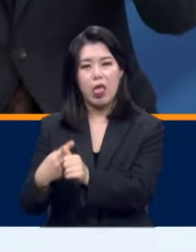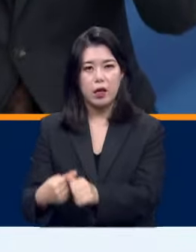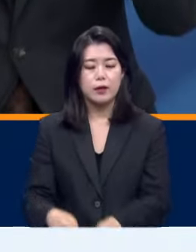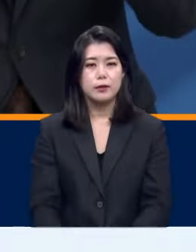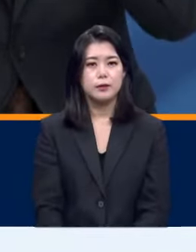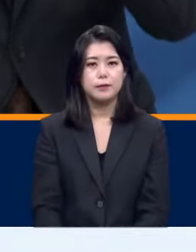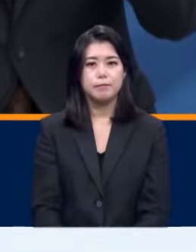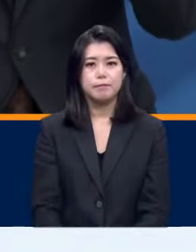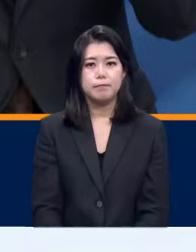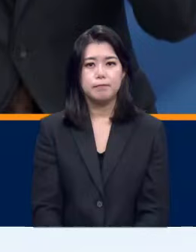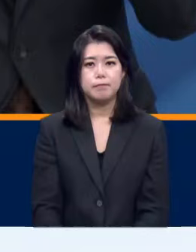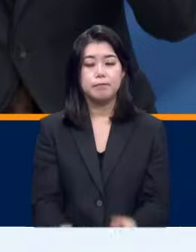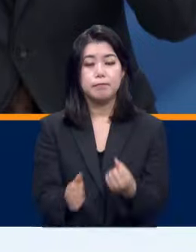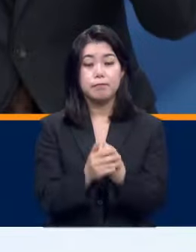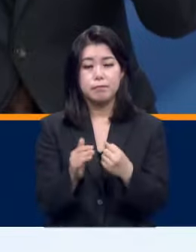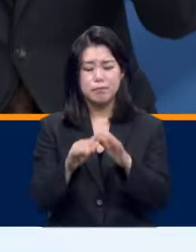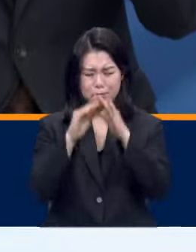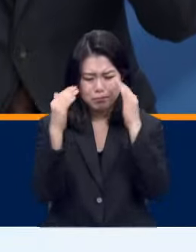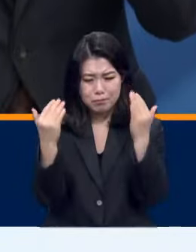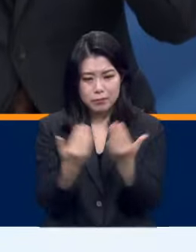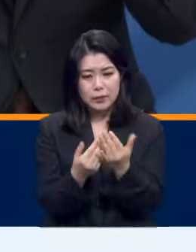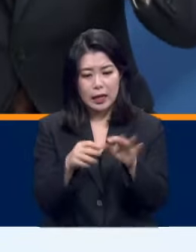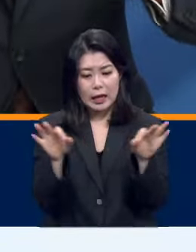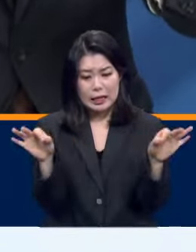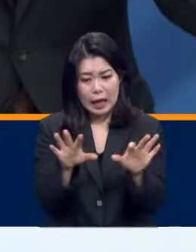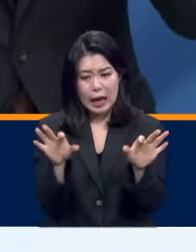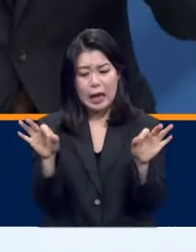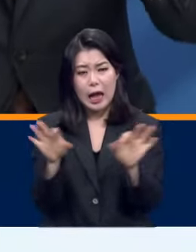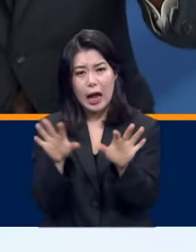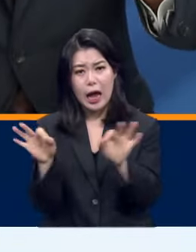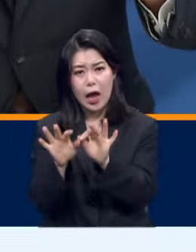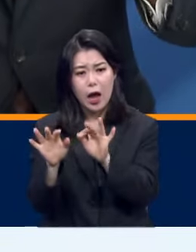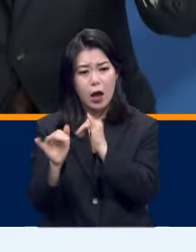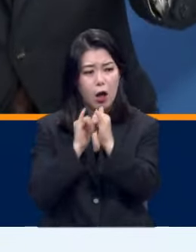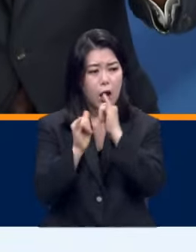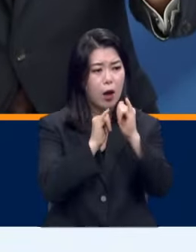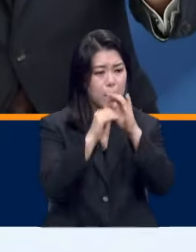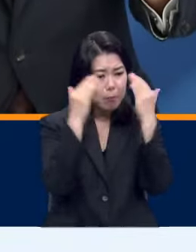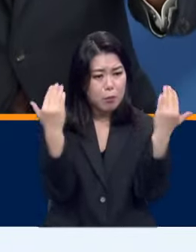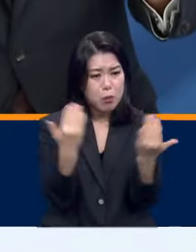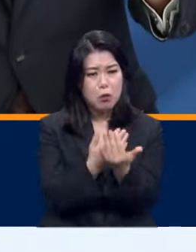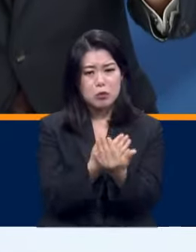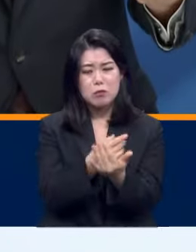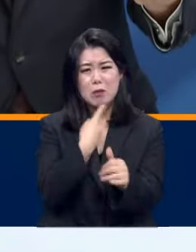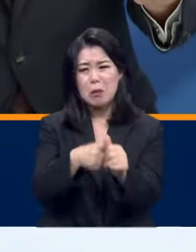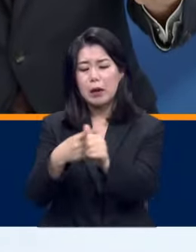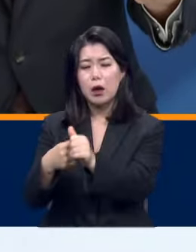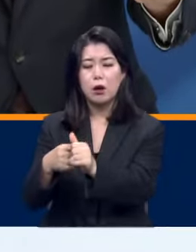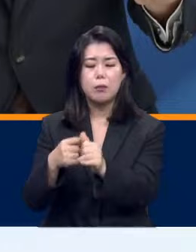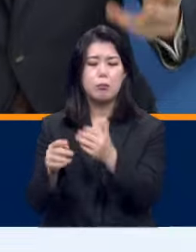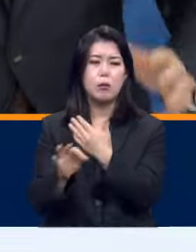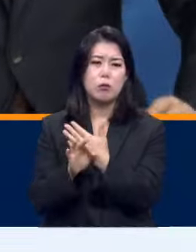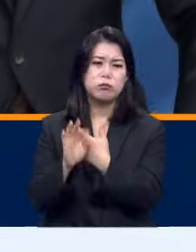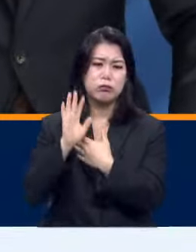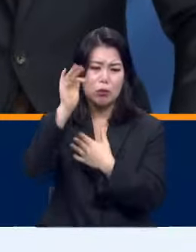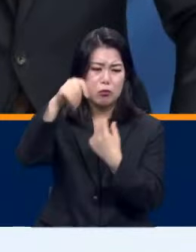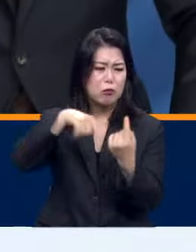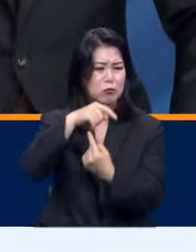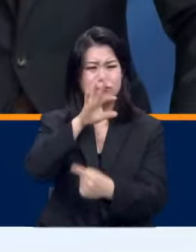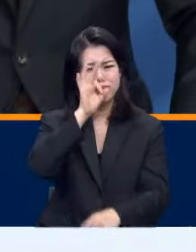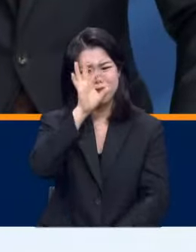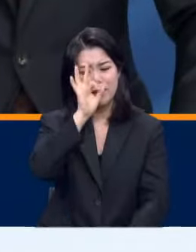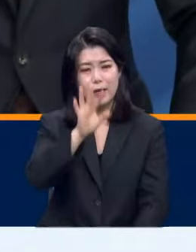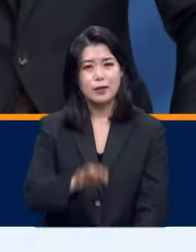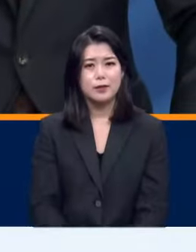예 그러면 이러한 정말 사사건건 짧은 통화까지 다 11을 건다고 하면 대통령 어떻게이 국정을 운영하겠습니다 그니까 이런